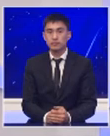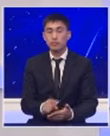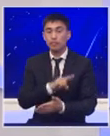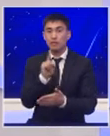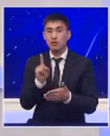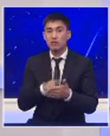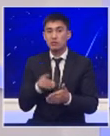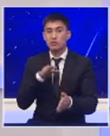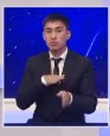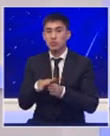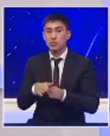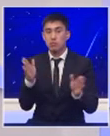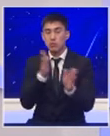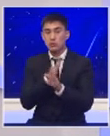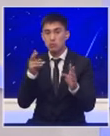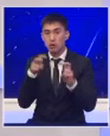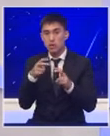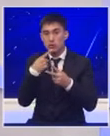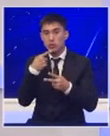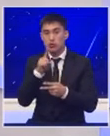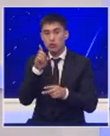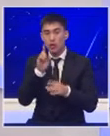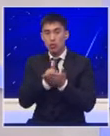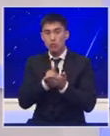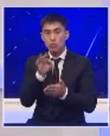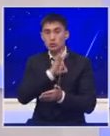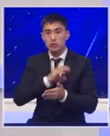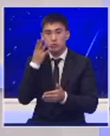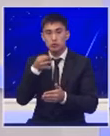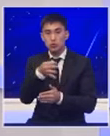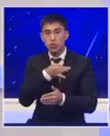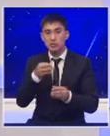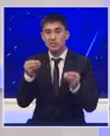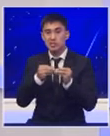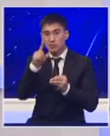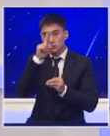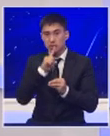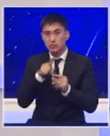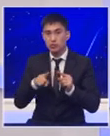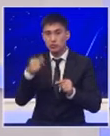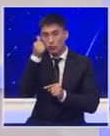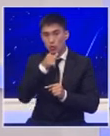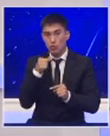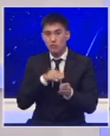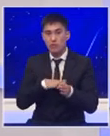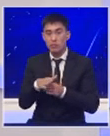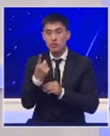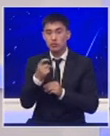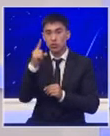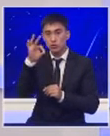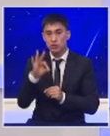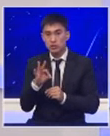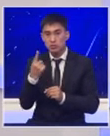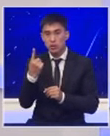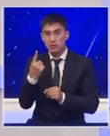по вопросу исполнения прогнозных показателей отмечено что налоговые поступления по Алматинской области за 10 месяцев текущего года выполнены